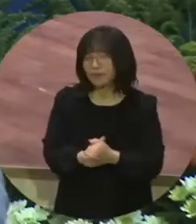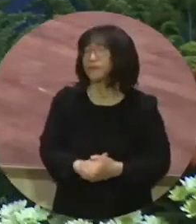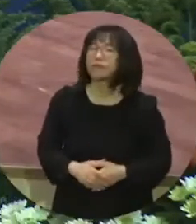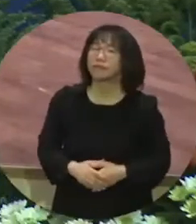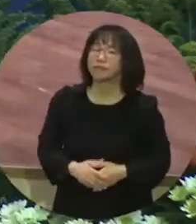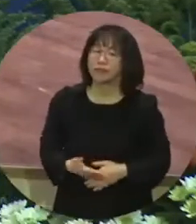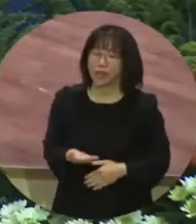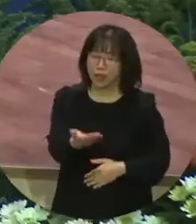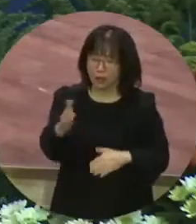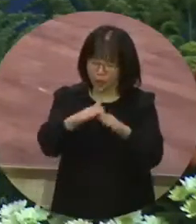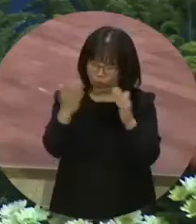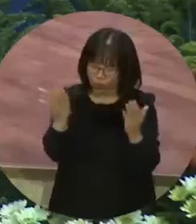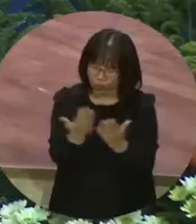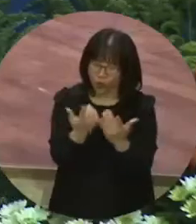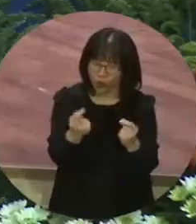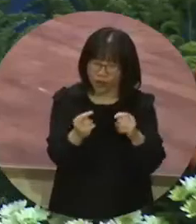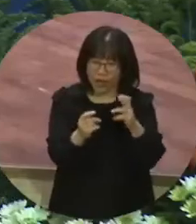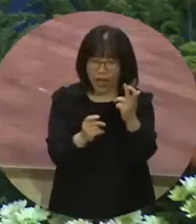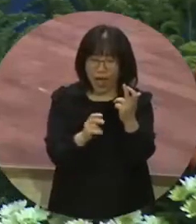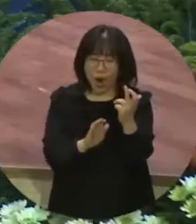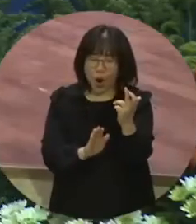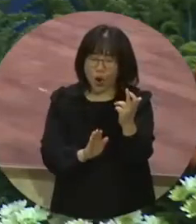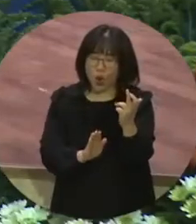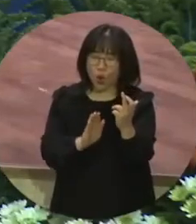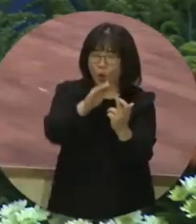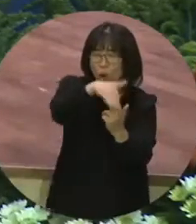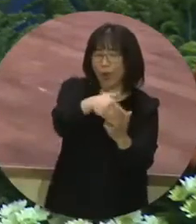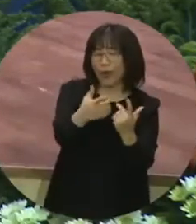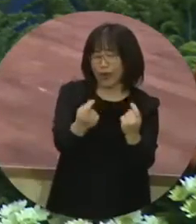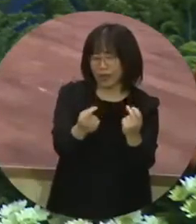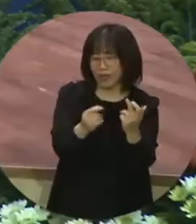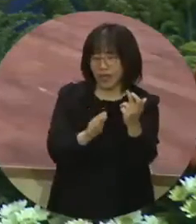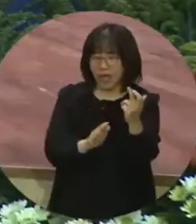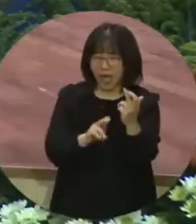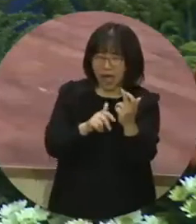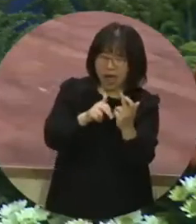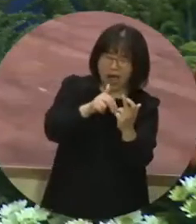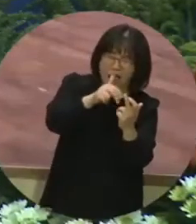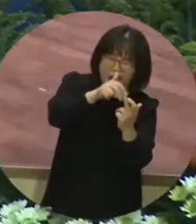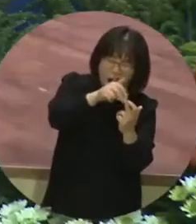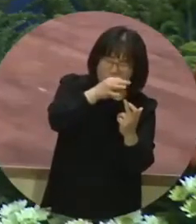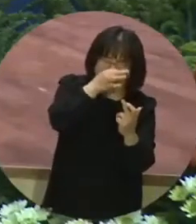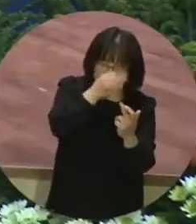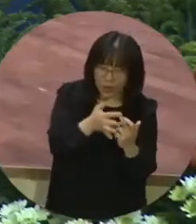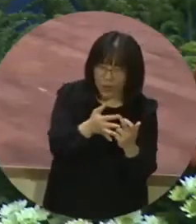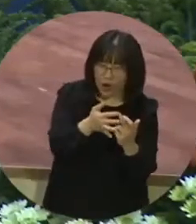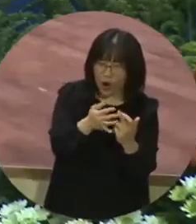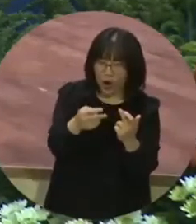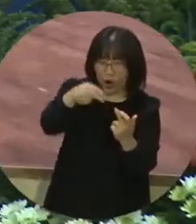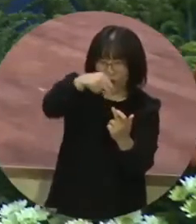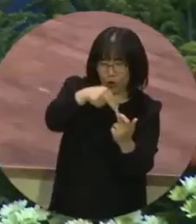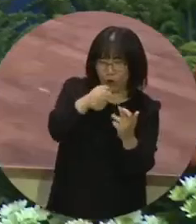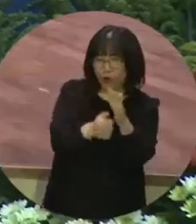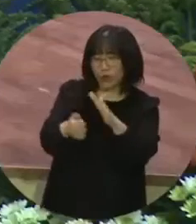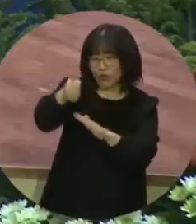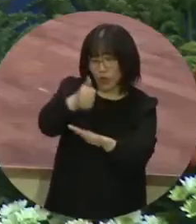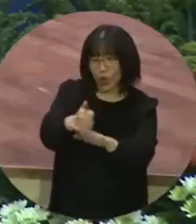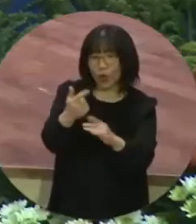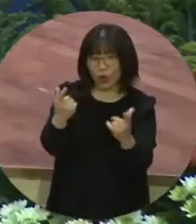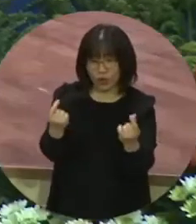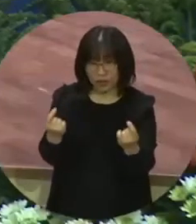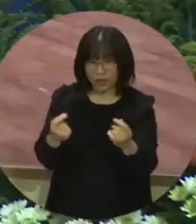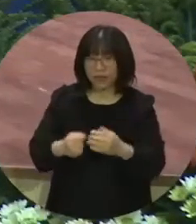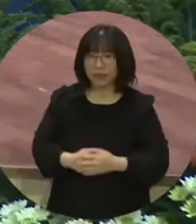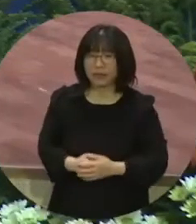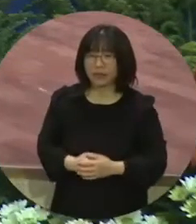여러분, 모든 게 그렇습니다. 하나님께서 하나님의 시간표에 따라 정확하게 응답하십니다. 자, 여호와 하나님은요, 기한을